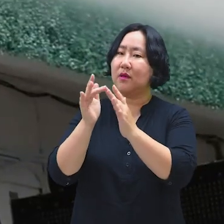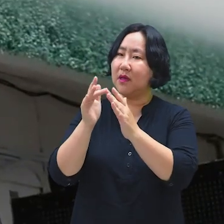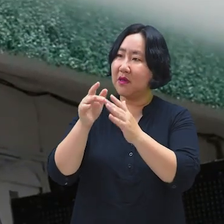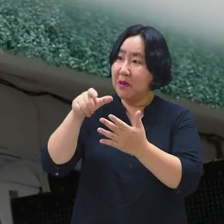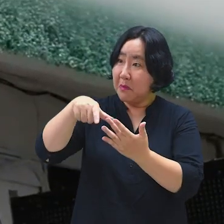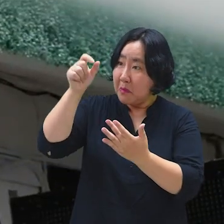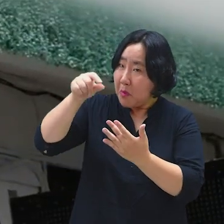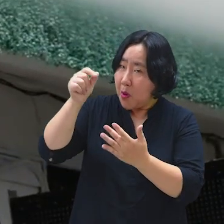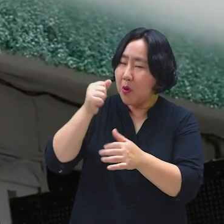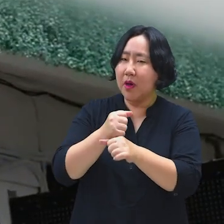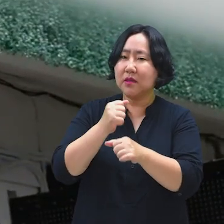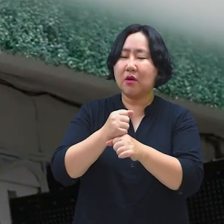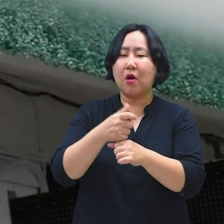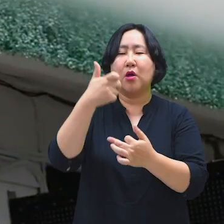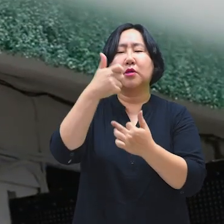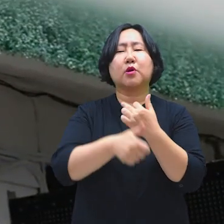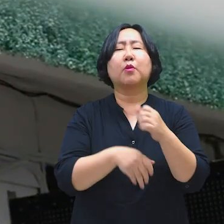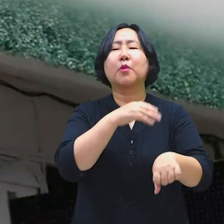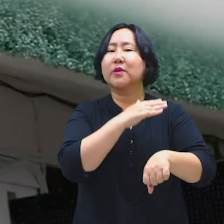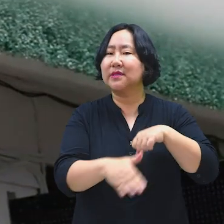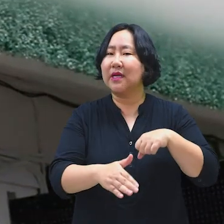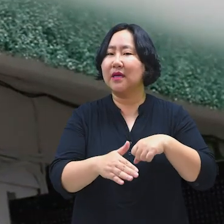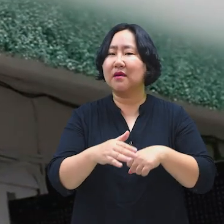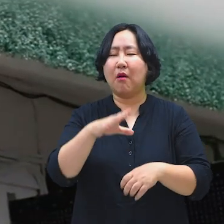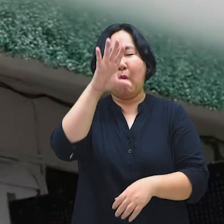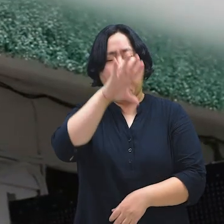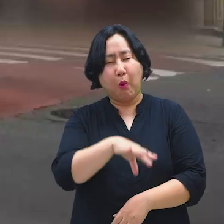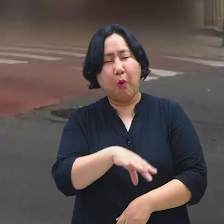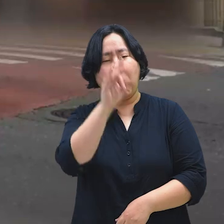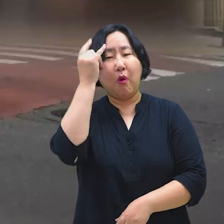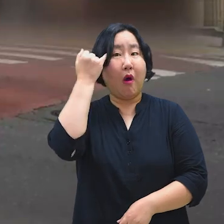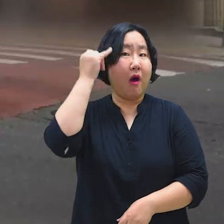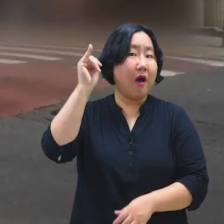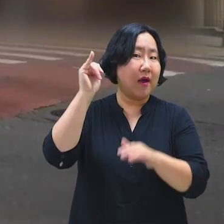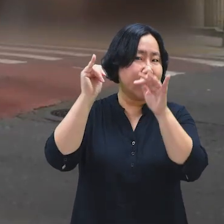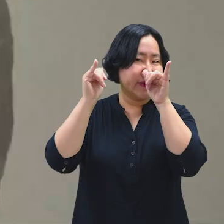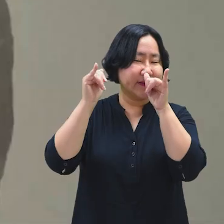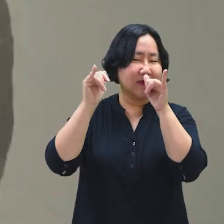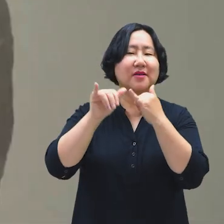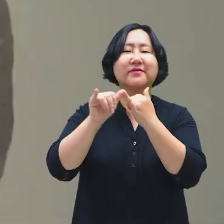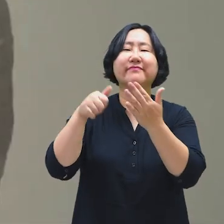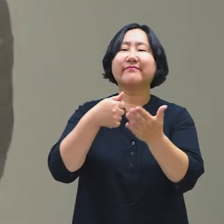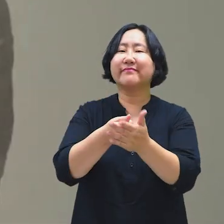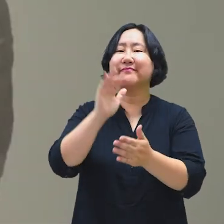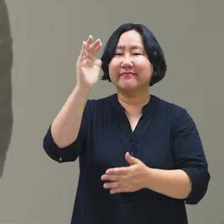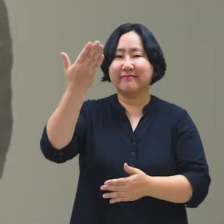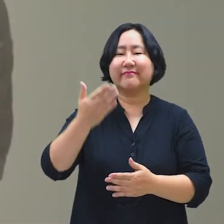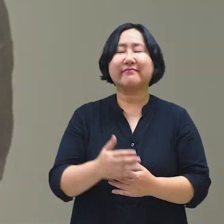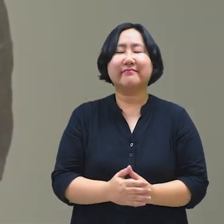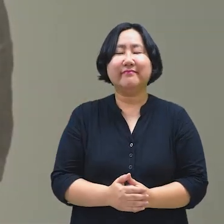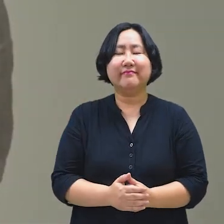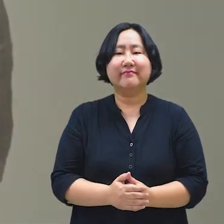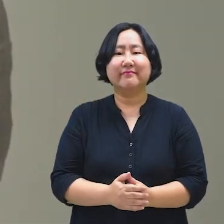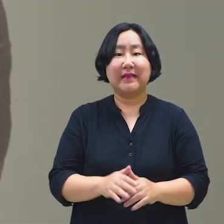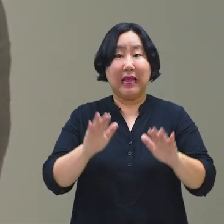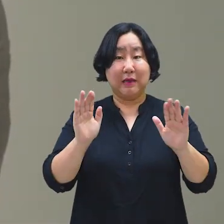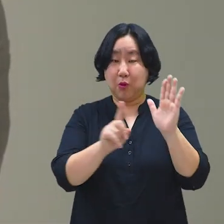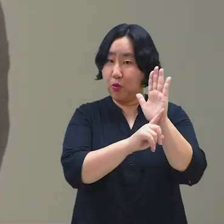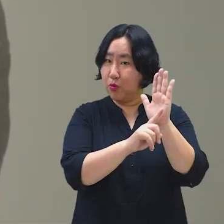가장 서귀포고 조화로우며 창의적인 간판을 선정할 예정입니다 이번